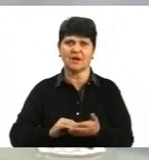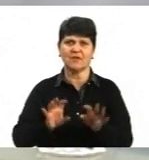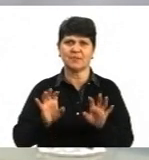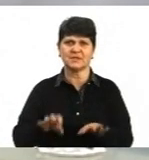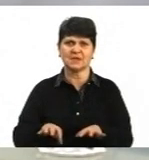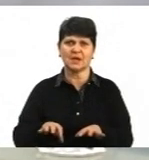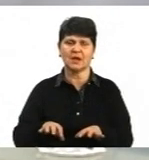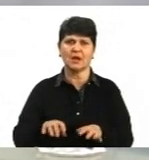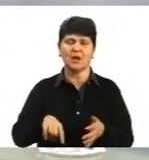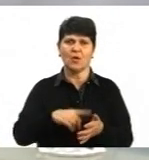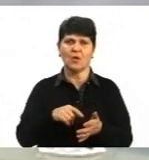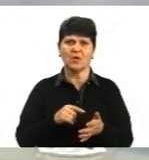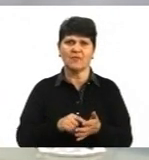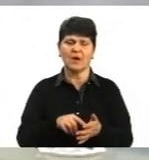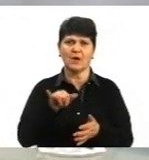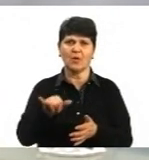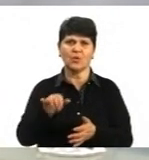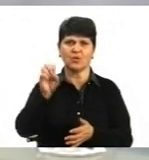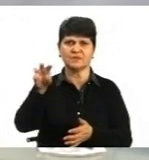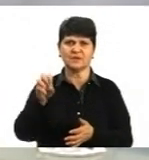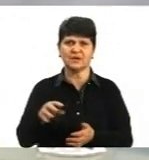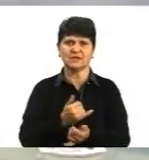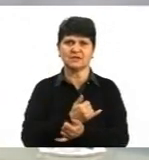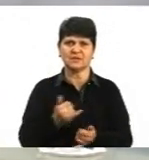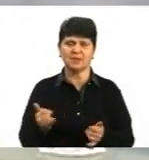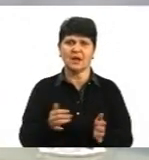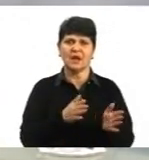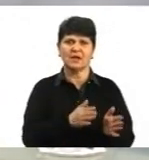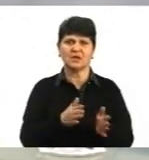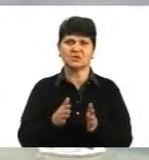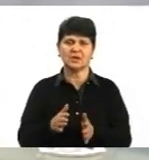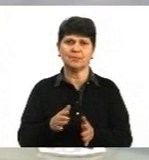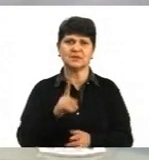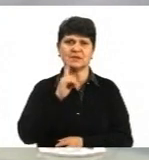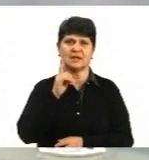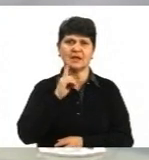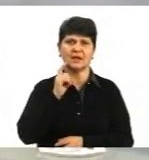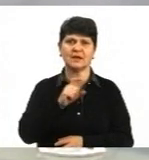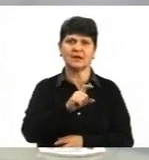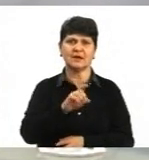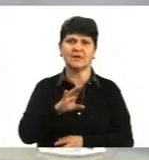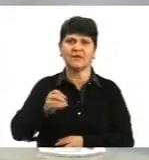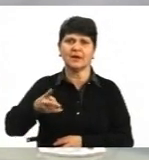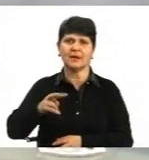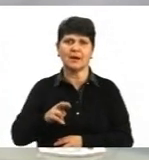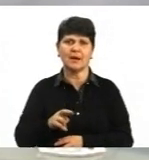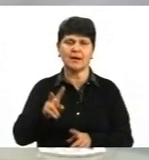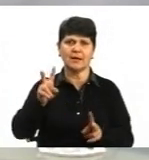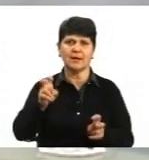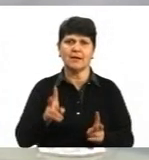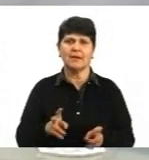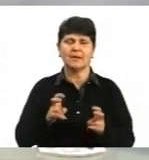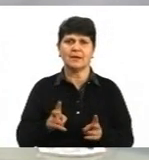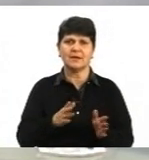роботи світлофорів у режимі зеленої хвилі. Як ця система, як її тестують і запроваджують в місті,